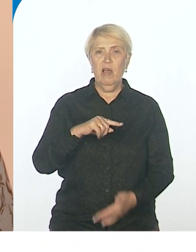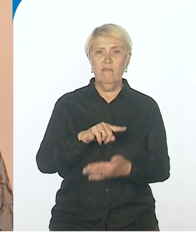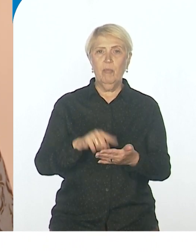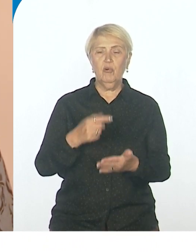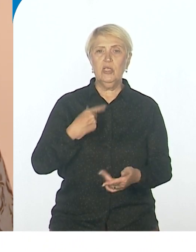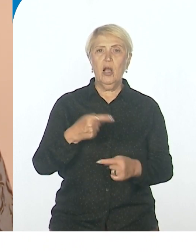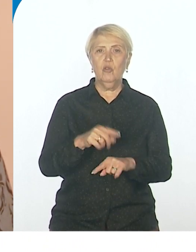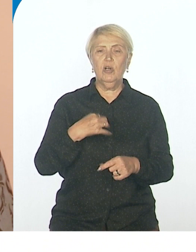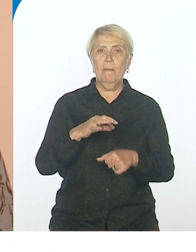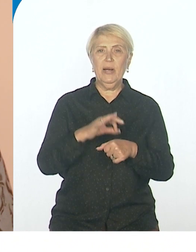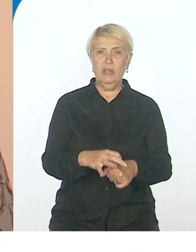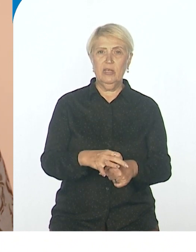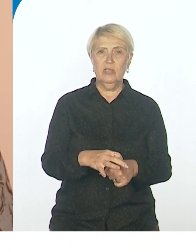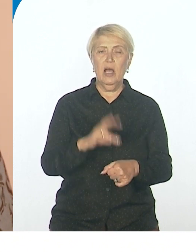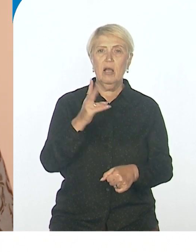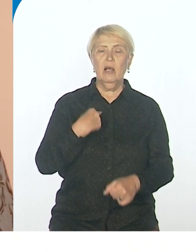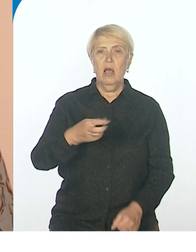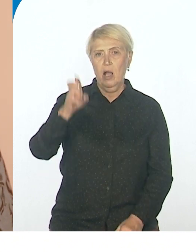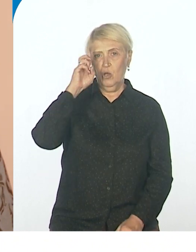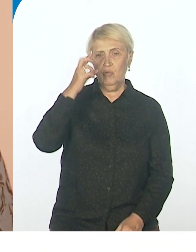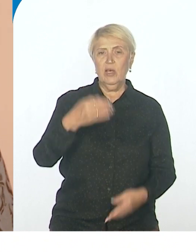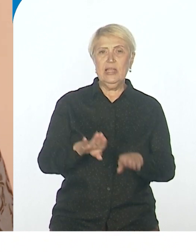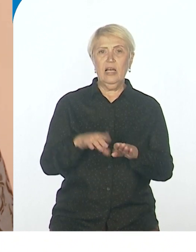проводились в области, там, как государством, так и